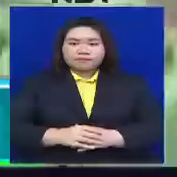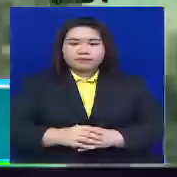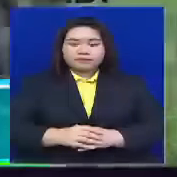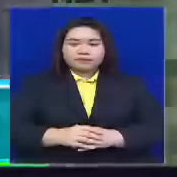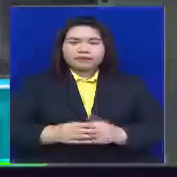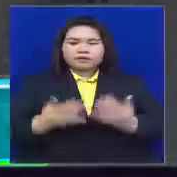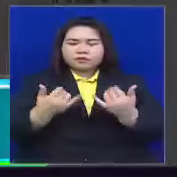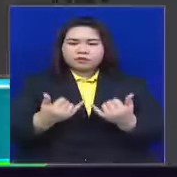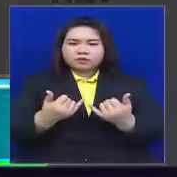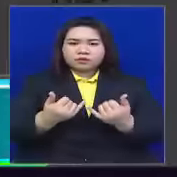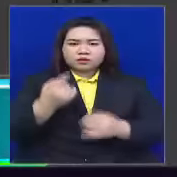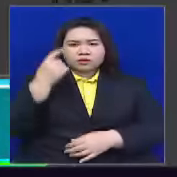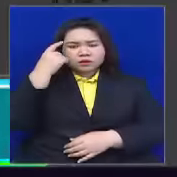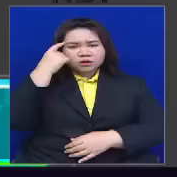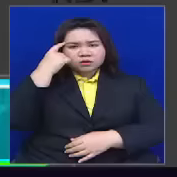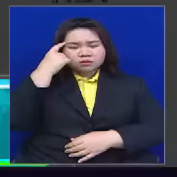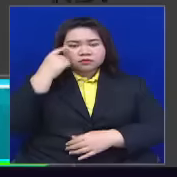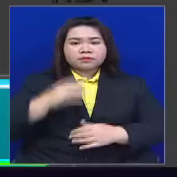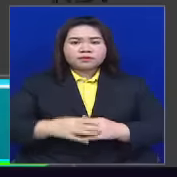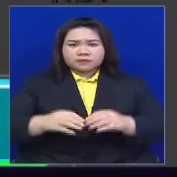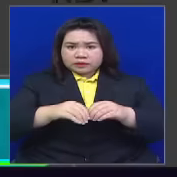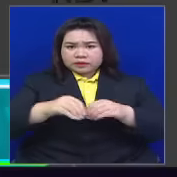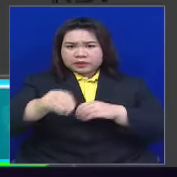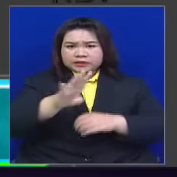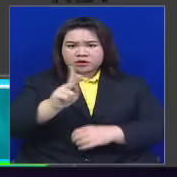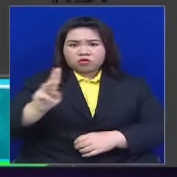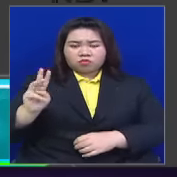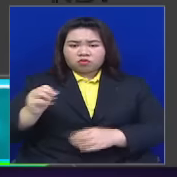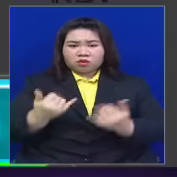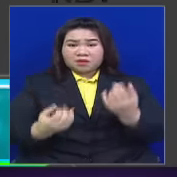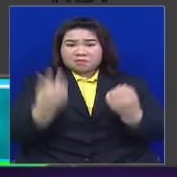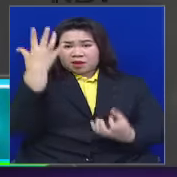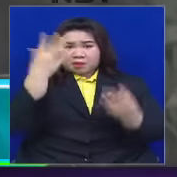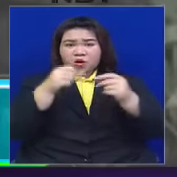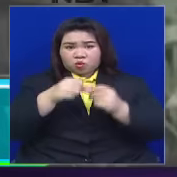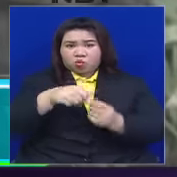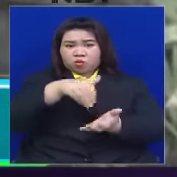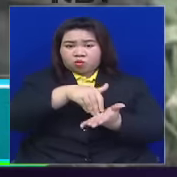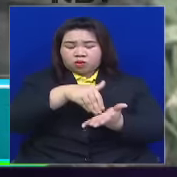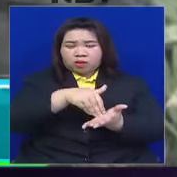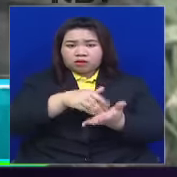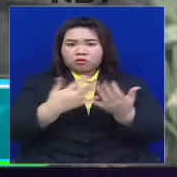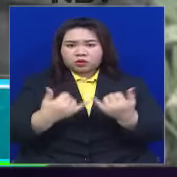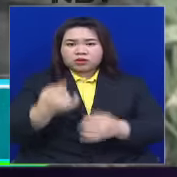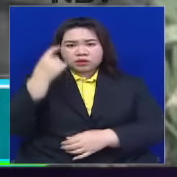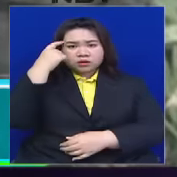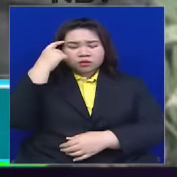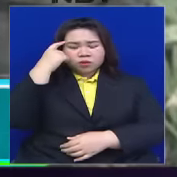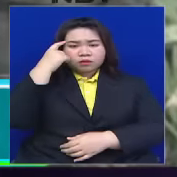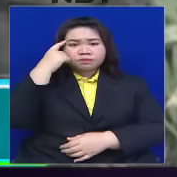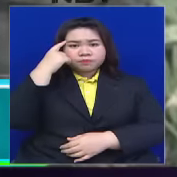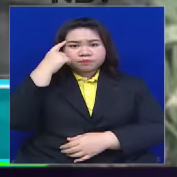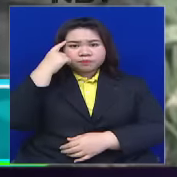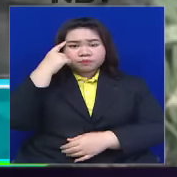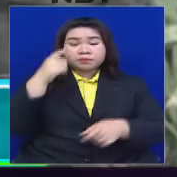เกือบ4 ชั่วโมงครับตอนนี้เราก็ยังอยู่กลางป่าอยู่เพราะว่าจุดนี้นะครับจะเป็นอีก1 จุดที่เจ้าหน้าที่